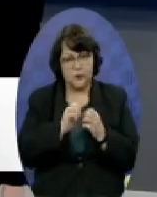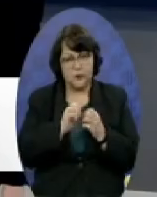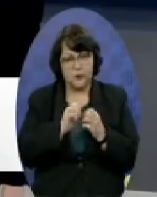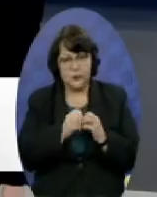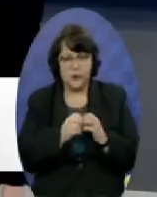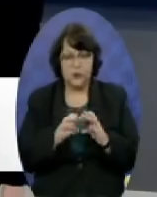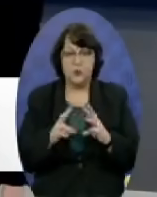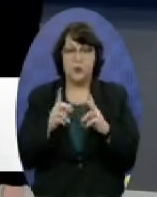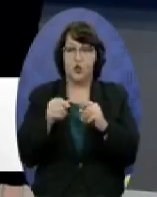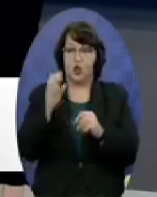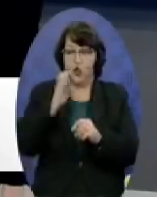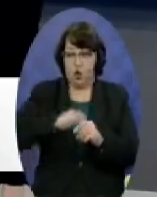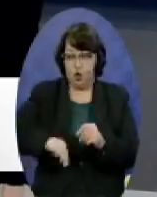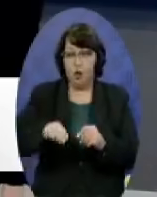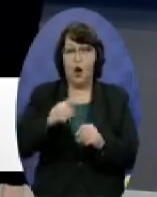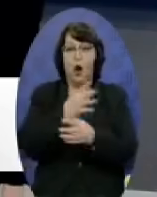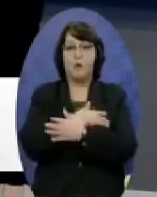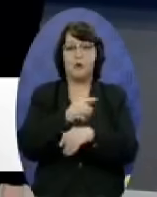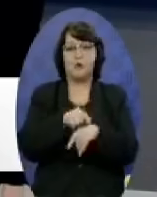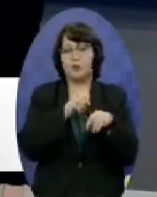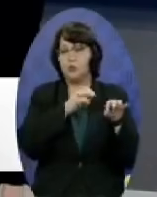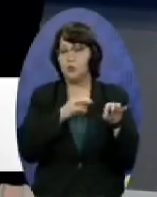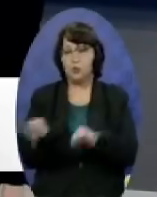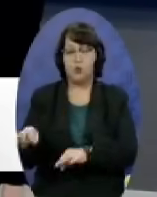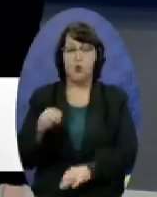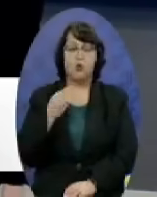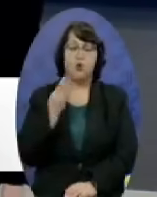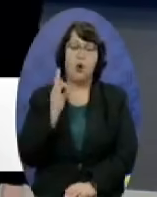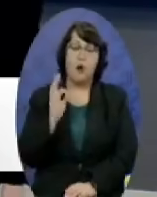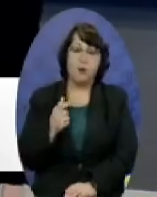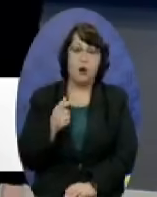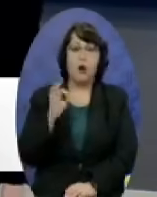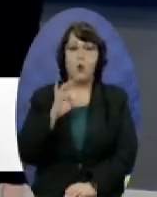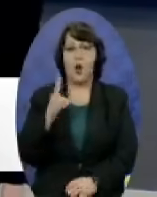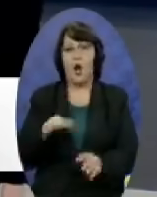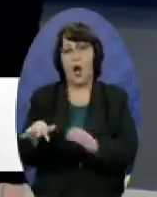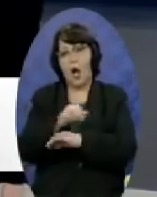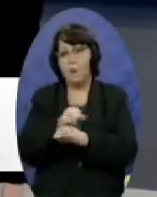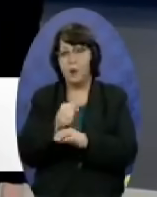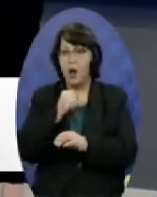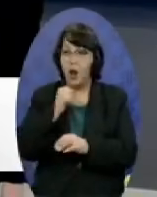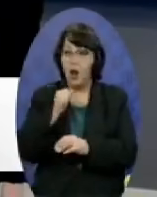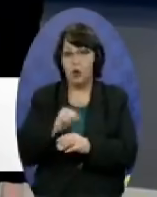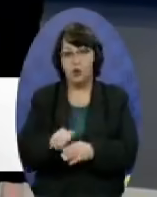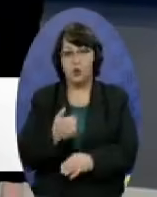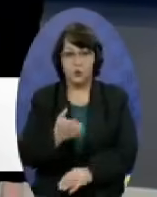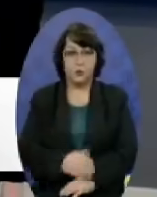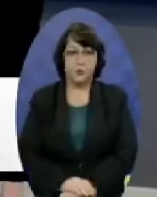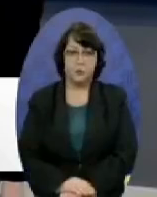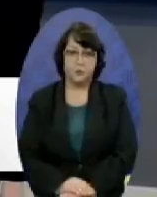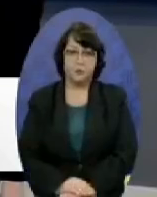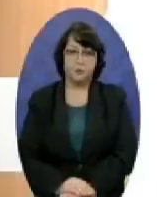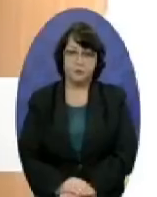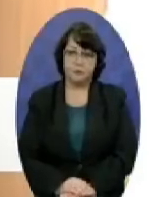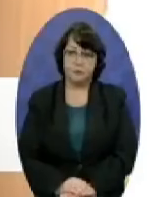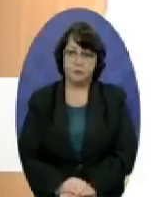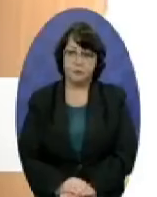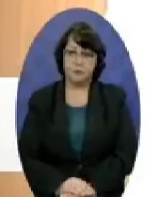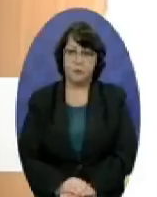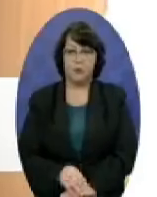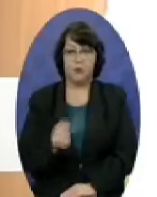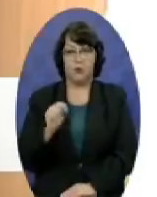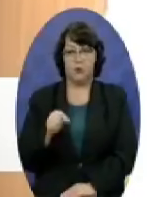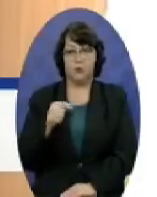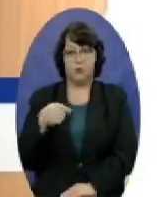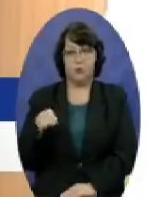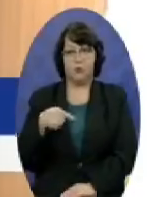юм байна. За бид Төв аймаг болон Өвөрхангай аймгийн их сурвалжтай бас ярилцлагыг авсан байгаа. Энэ ярилцлагаа одоо үзлээ. Одоогийн